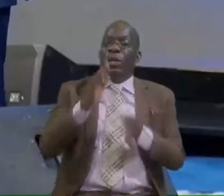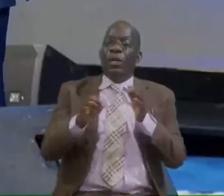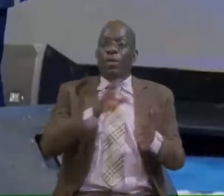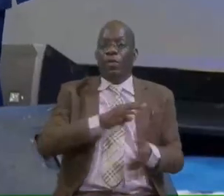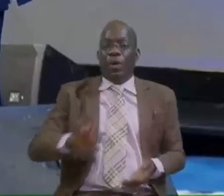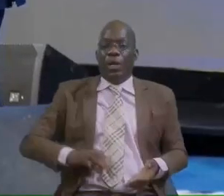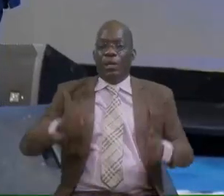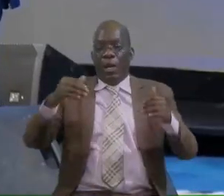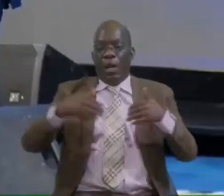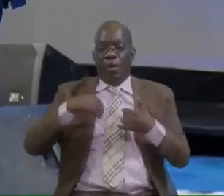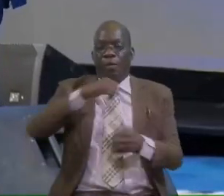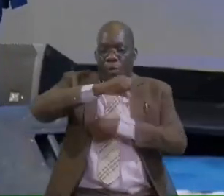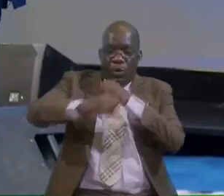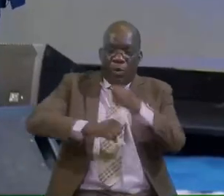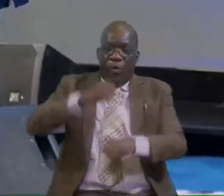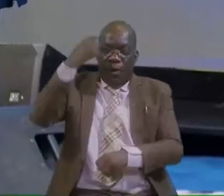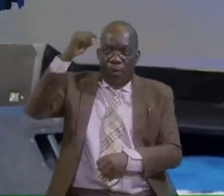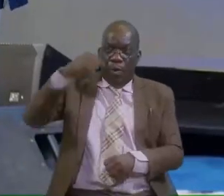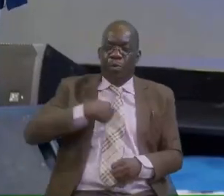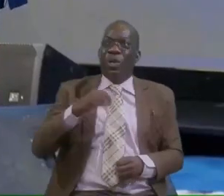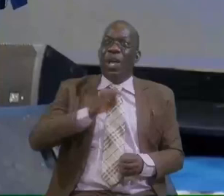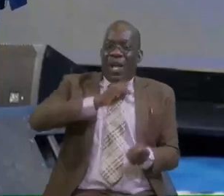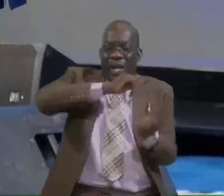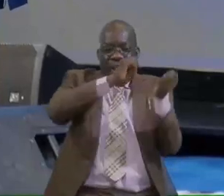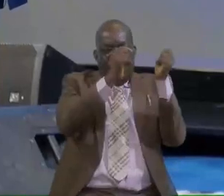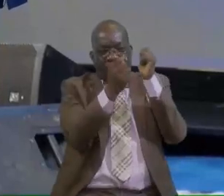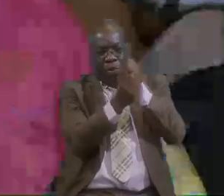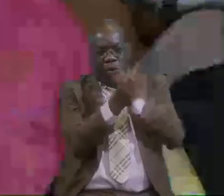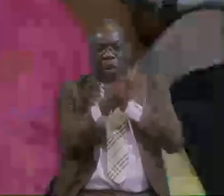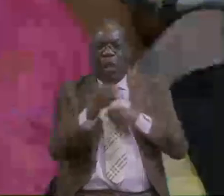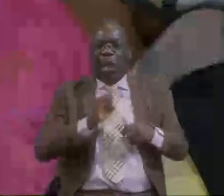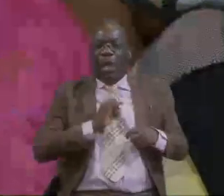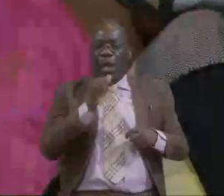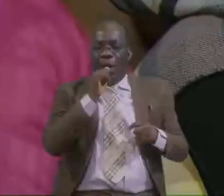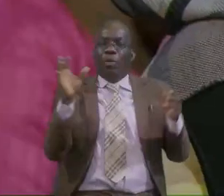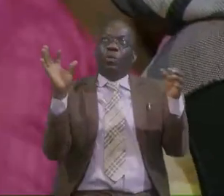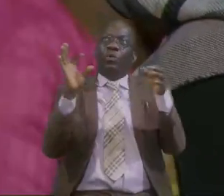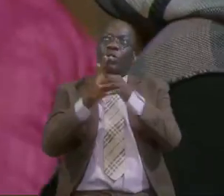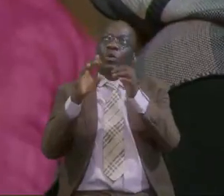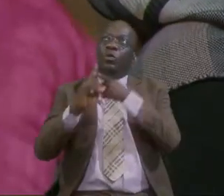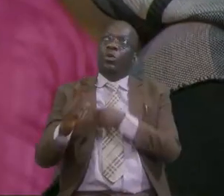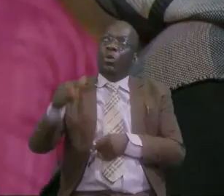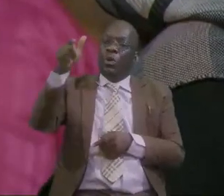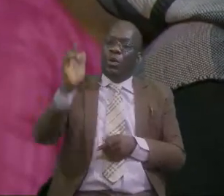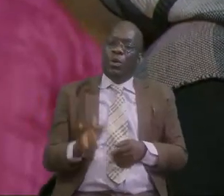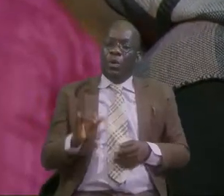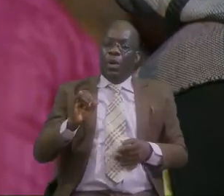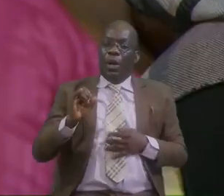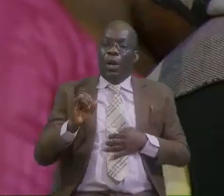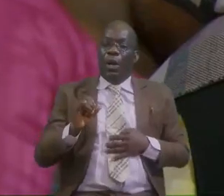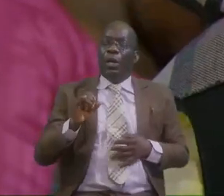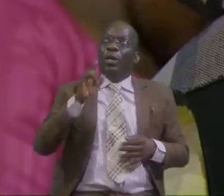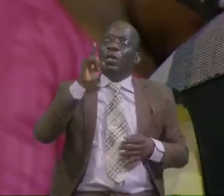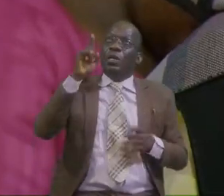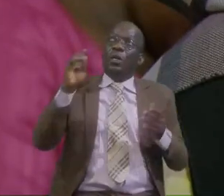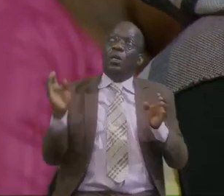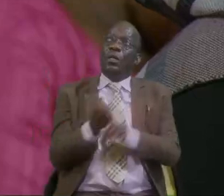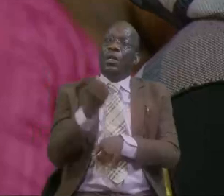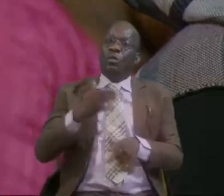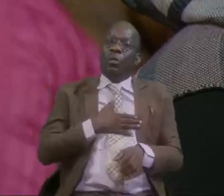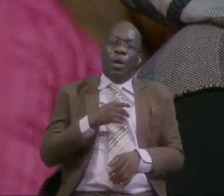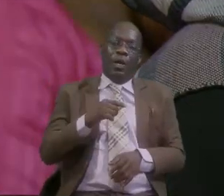pour moi, je dois refaire demi-tour, marche arrière et être réconcilié à Dieu. Et il ôte ma